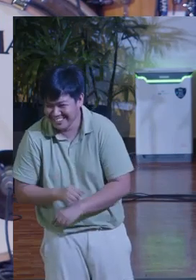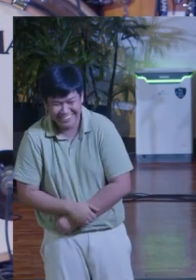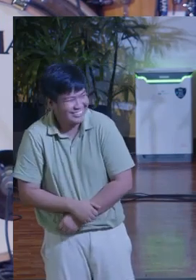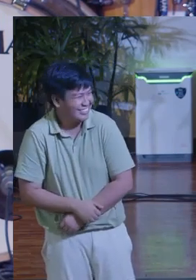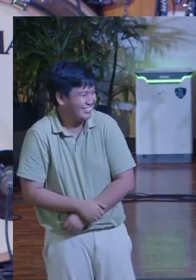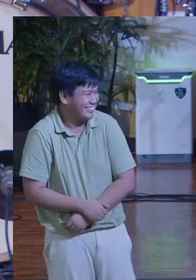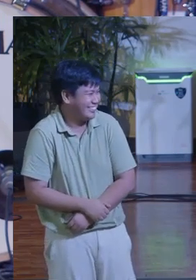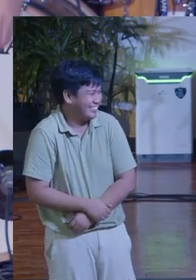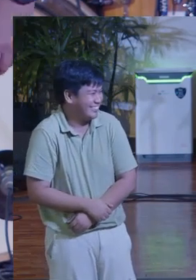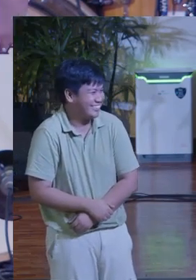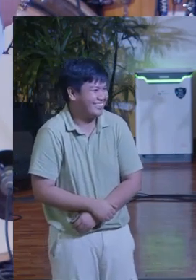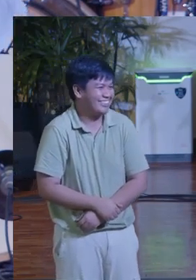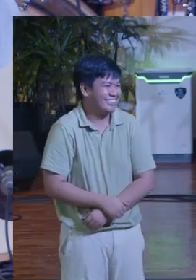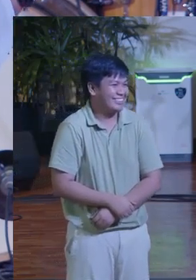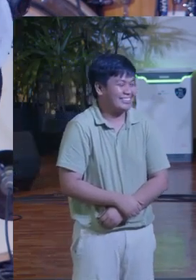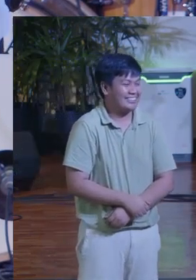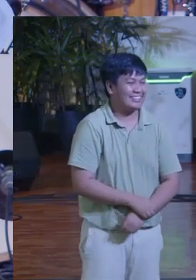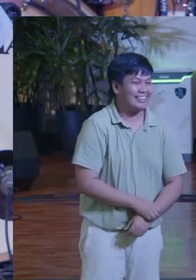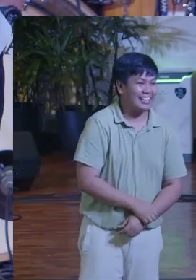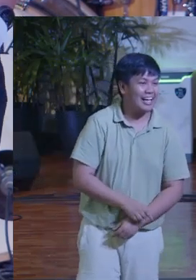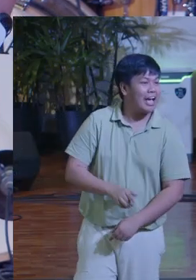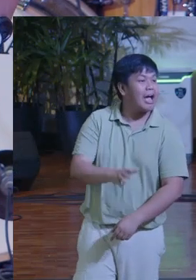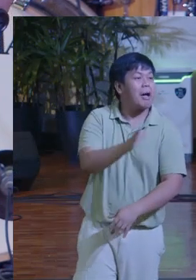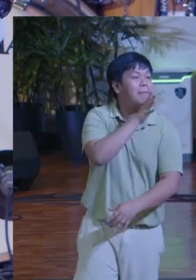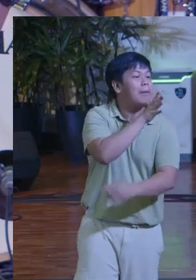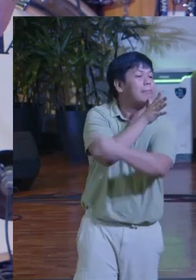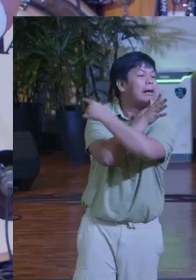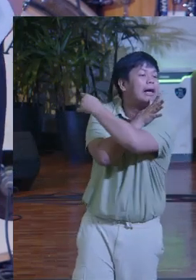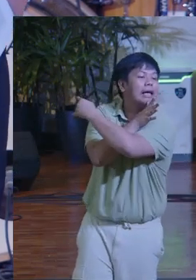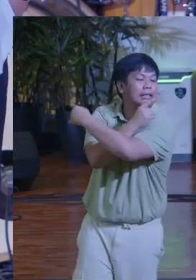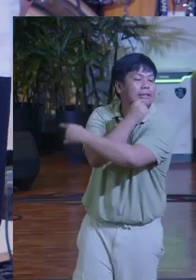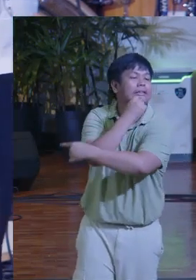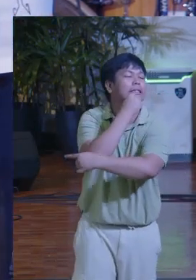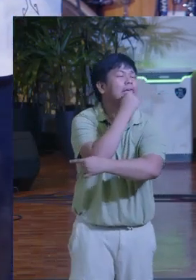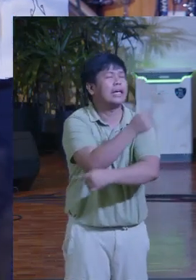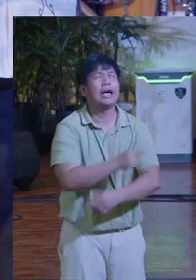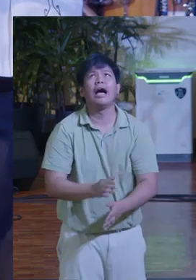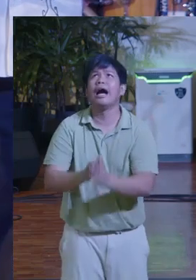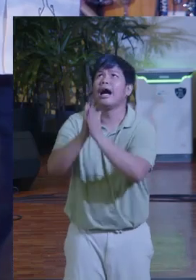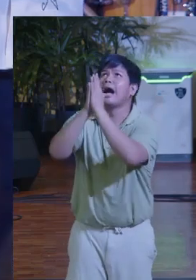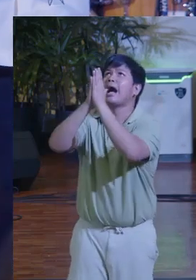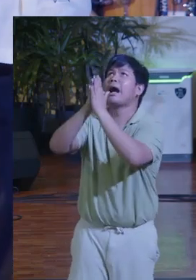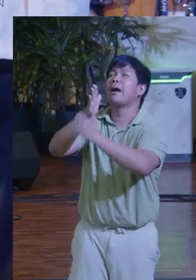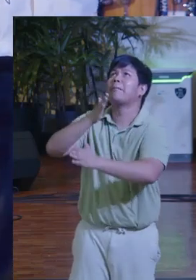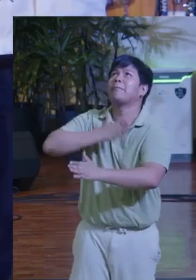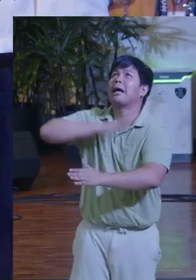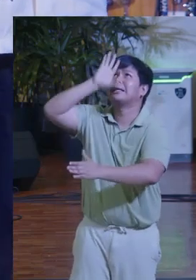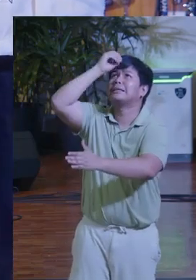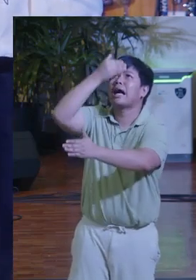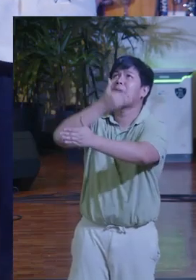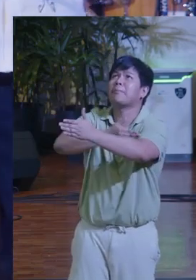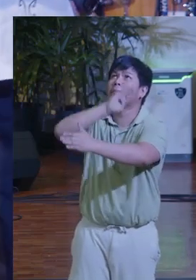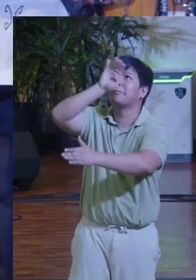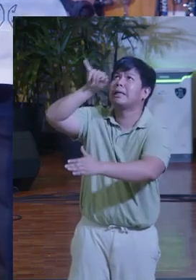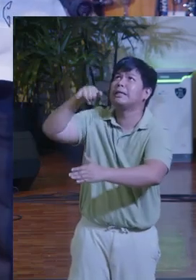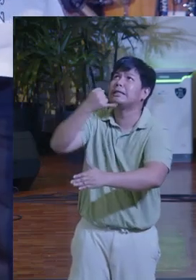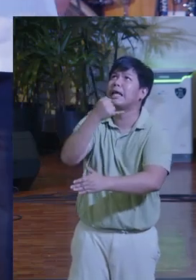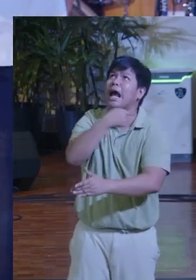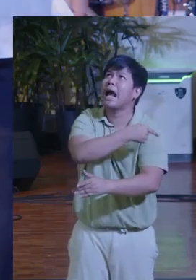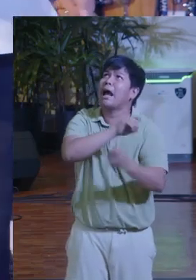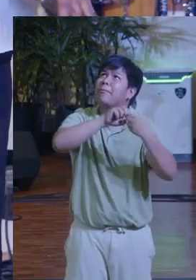Ganyan-ganyan po ang sinabi ng aking ina tungkol sa akin nung ako ay